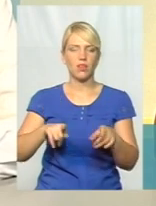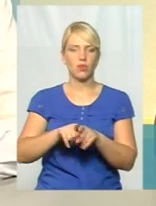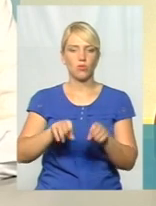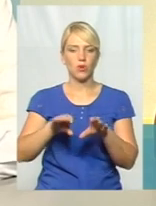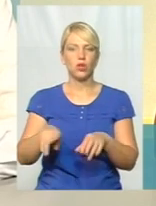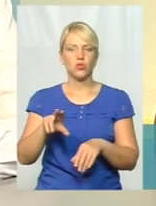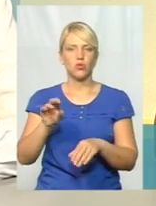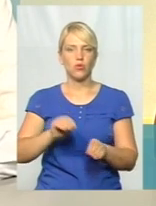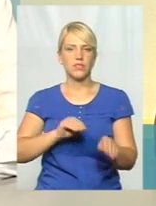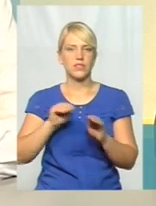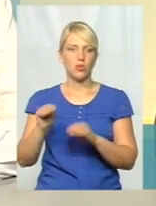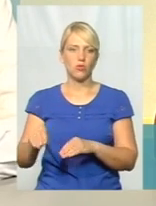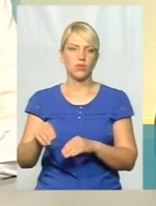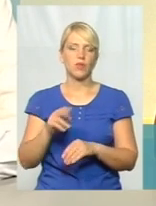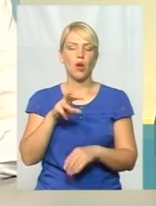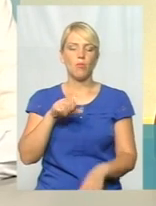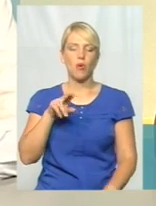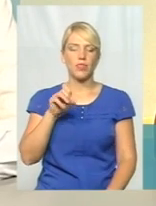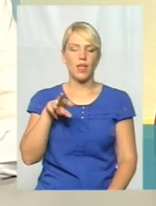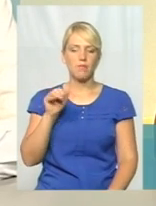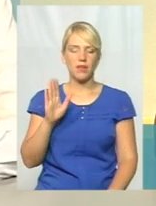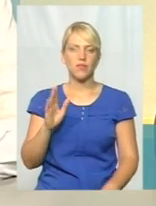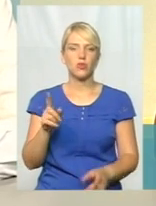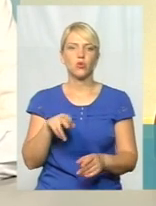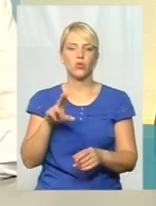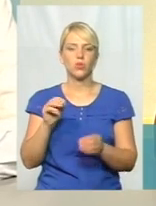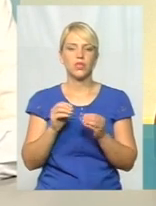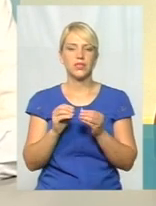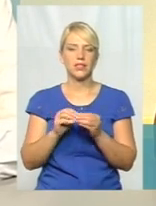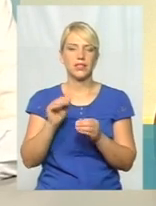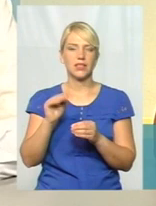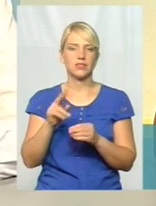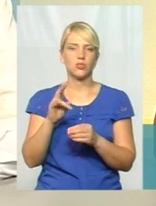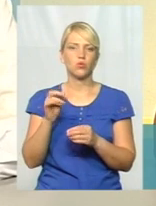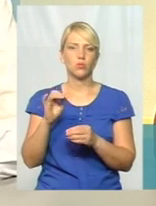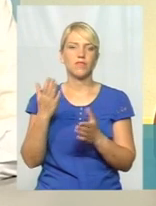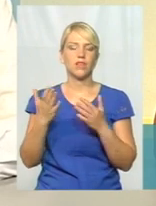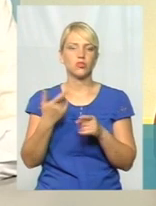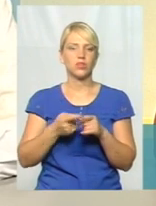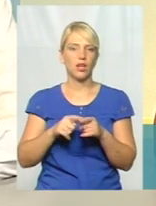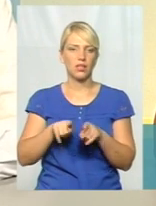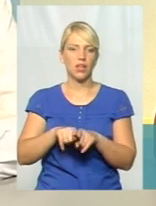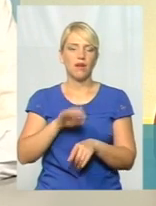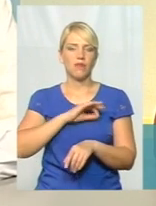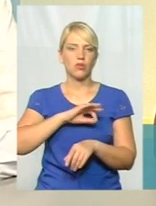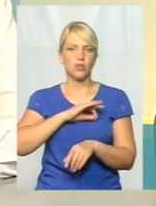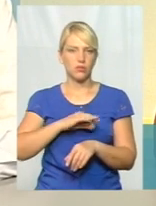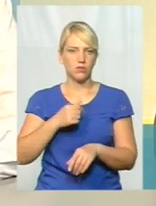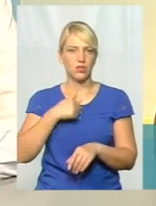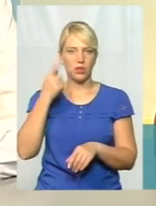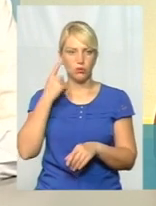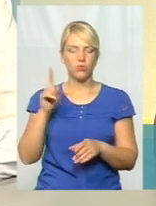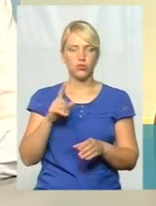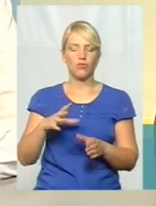до 10 тисяч кубів, якщо суб'єкт підприємницької діяльності використовує. Я думаю, що абсолютно для